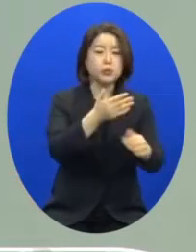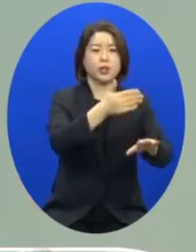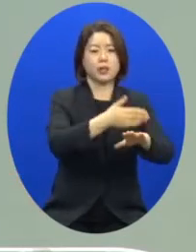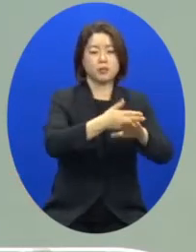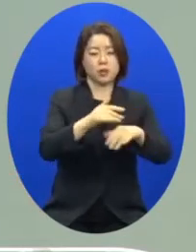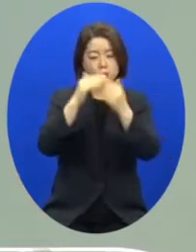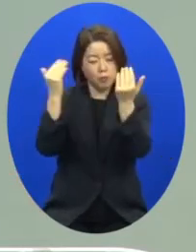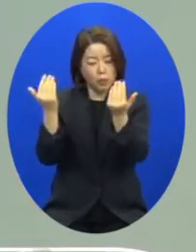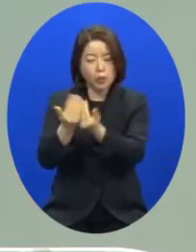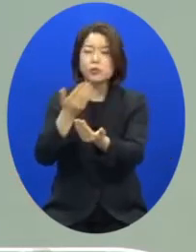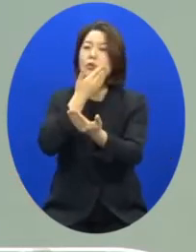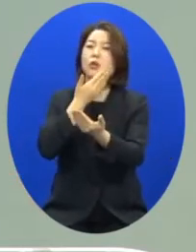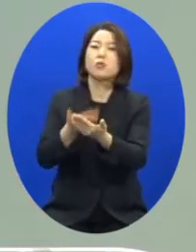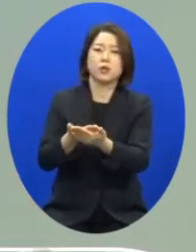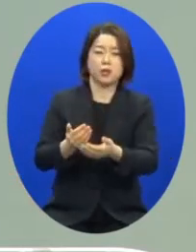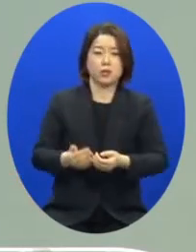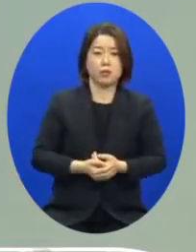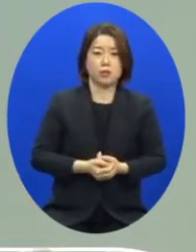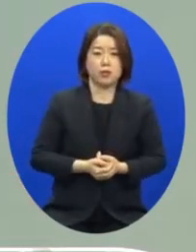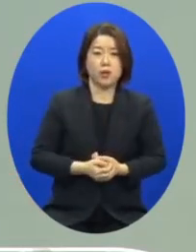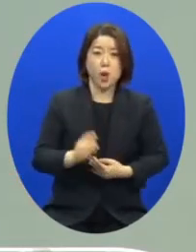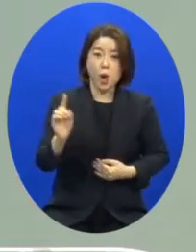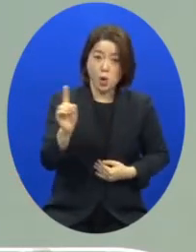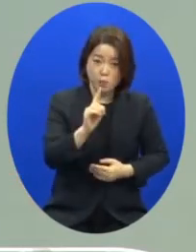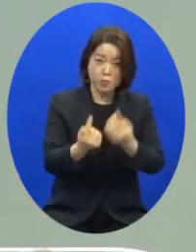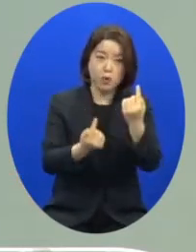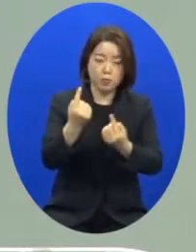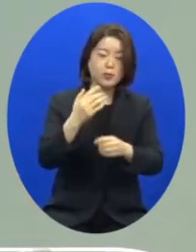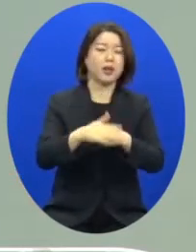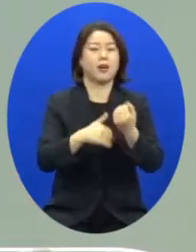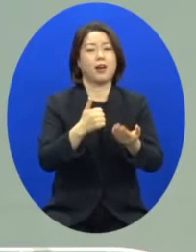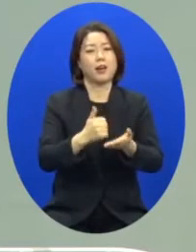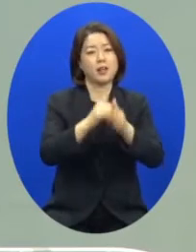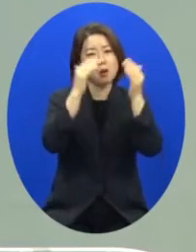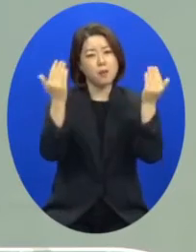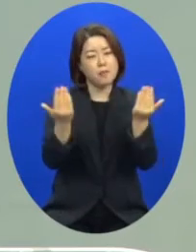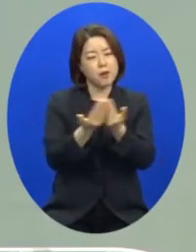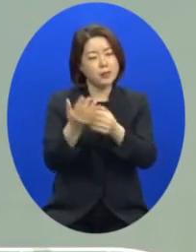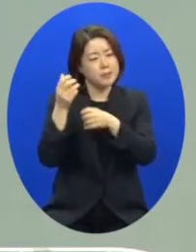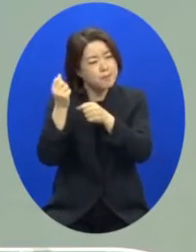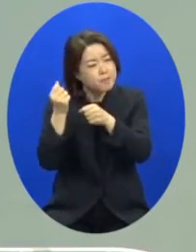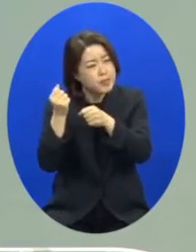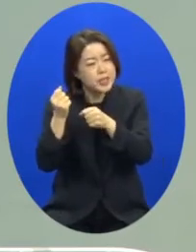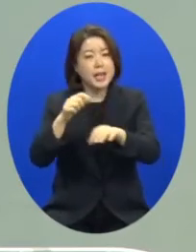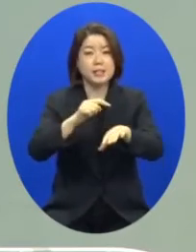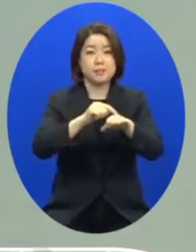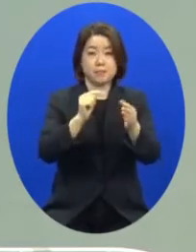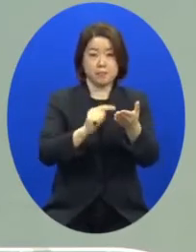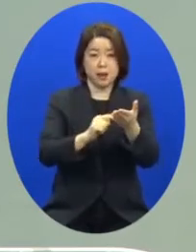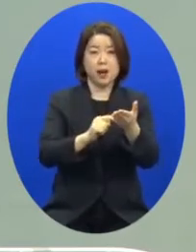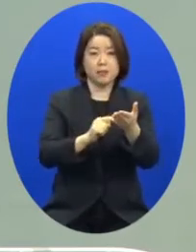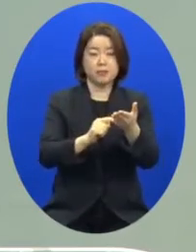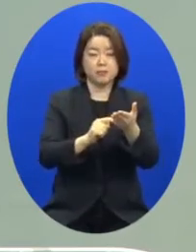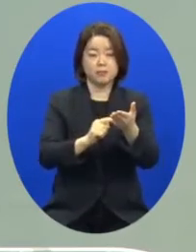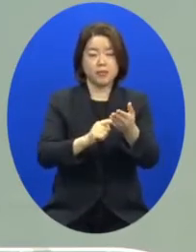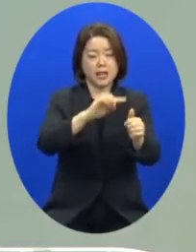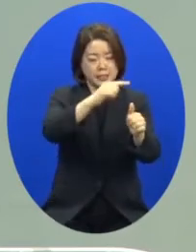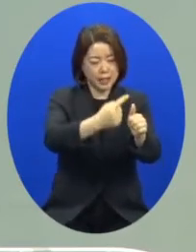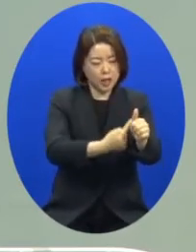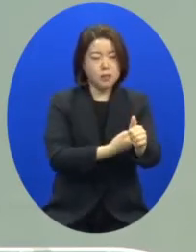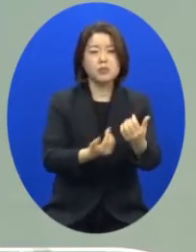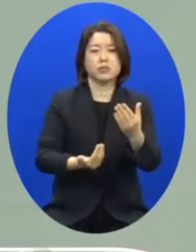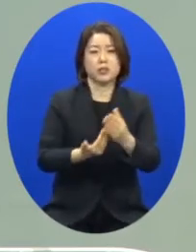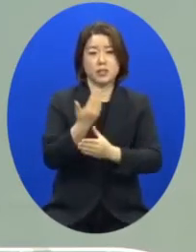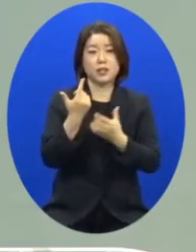피합니다 무엇보다도 하나님만 전적으로 의지하는 마음이 너무나 자연스럽게